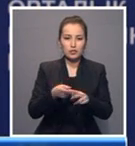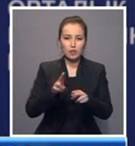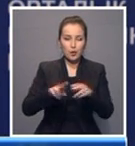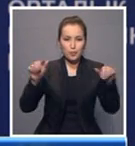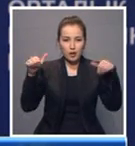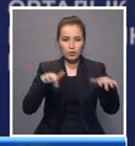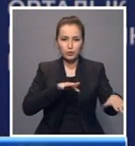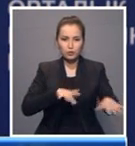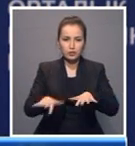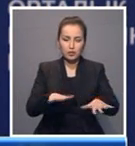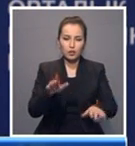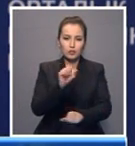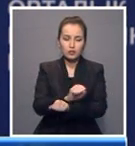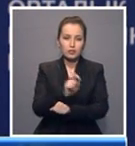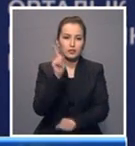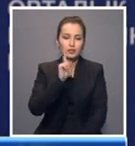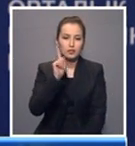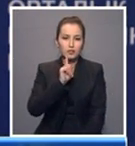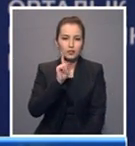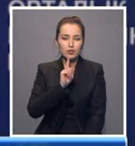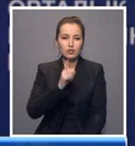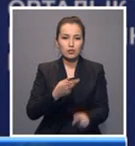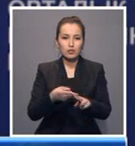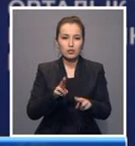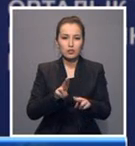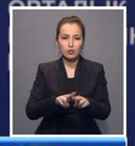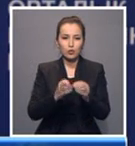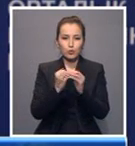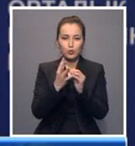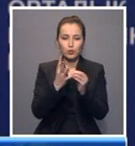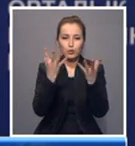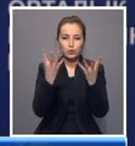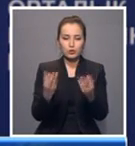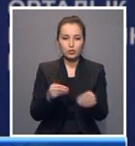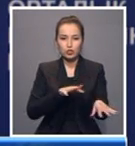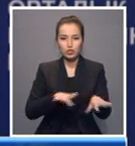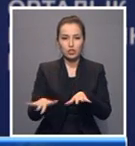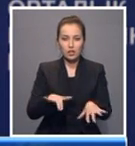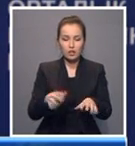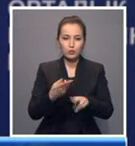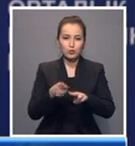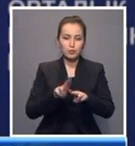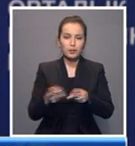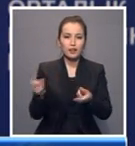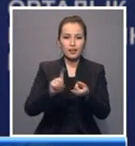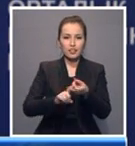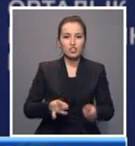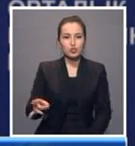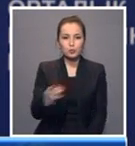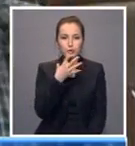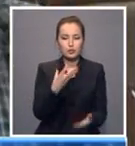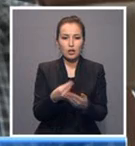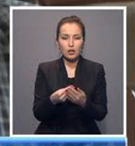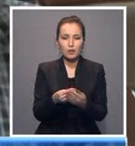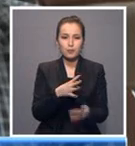қозғалысы тоқтатылады. Жаңады уақытша бұл 14 күндік шара, сонымен қатар бұнда республикалық эпизотияға қарсы